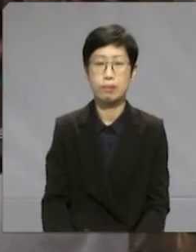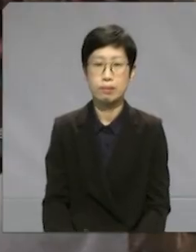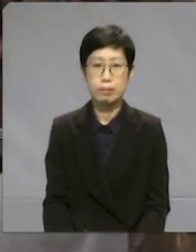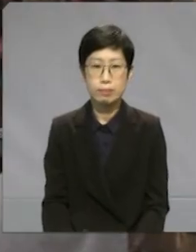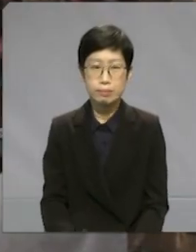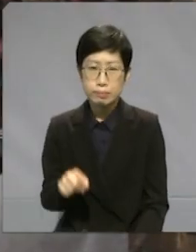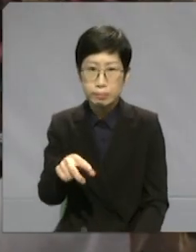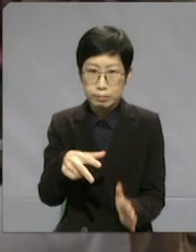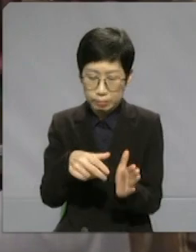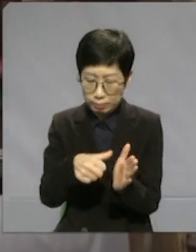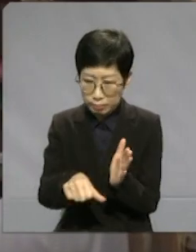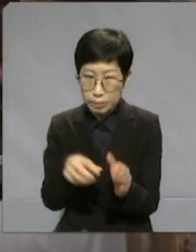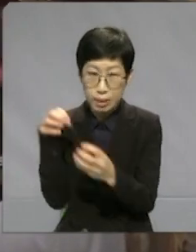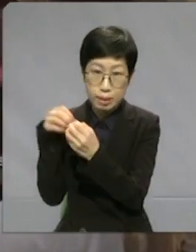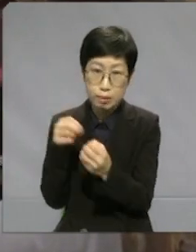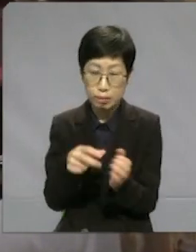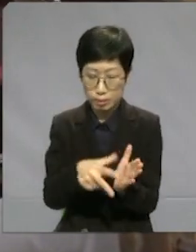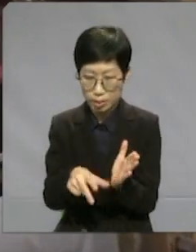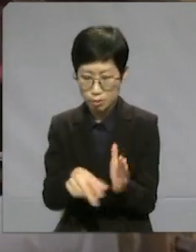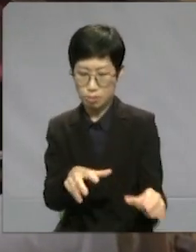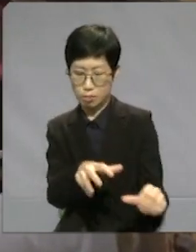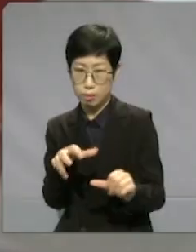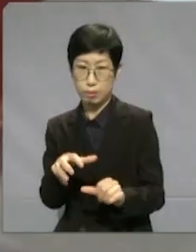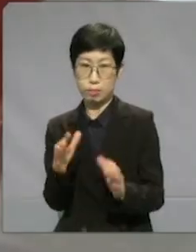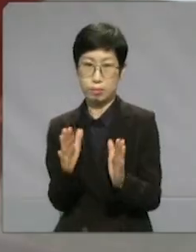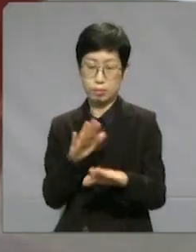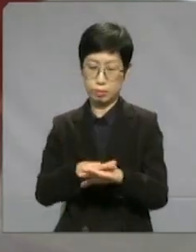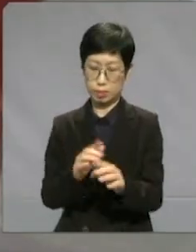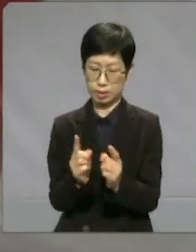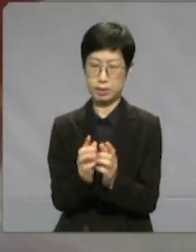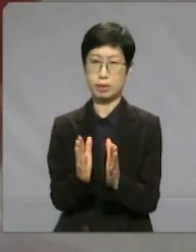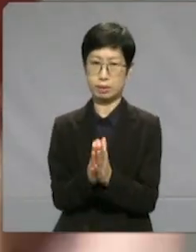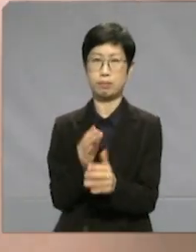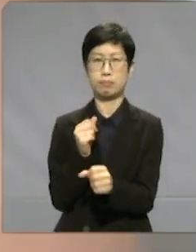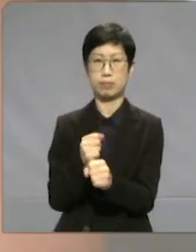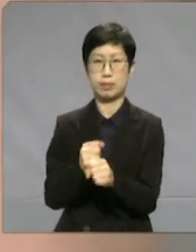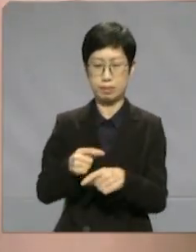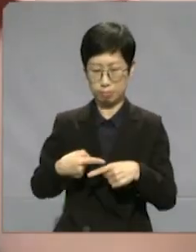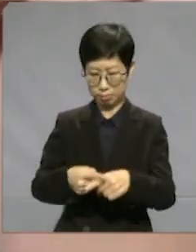전통재료 도구를 사용해 수작업으로 양탄자 피스를